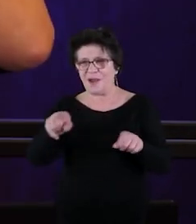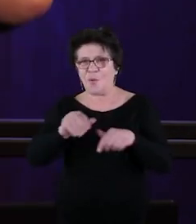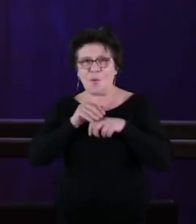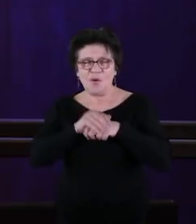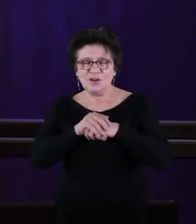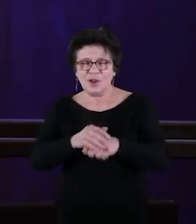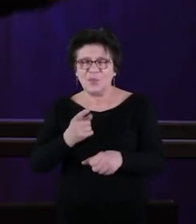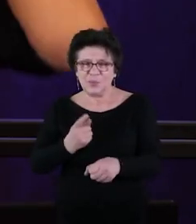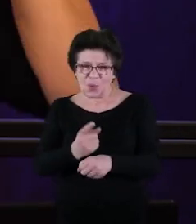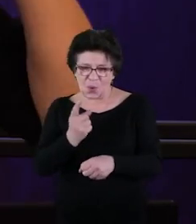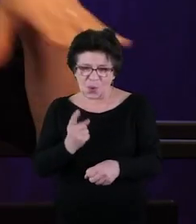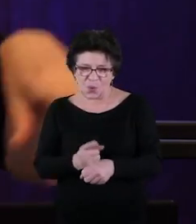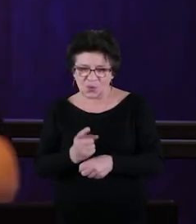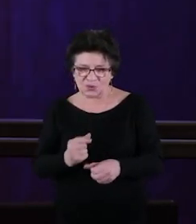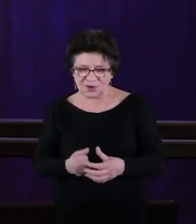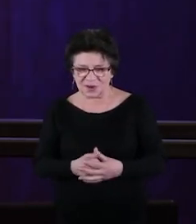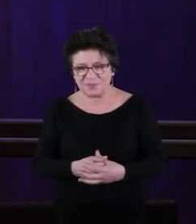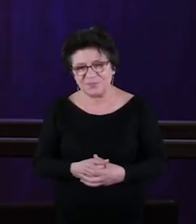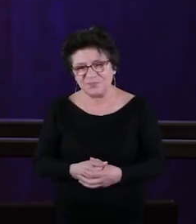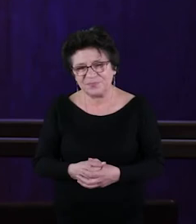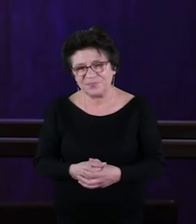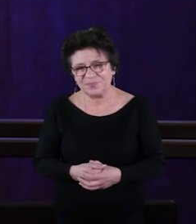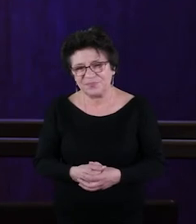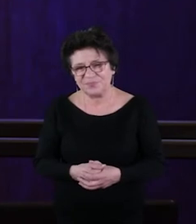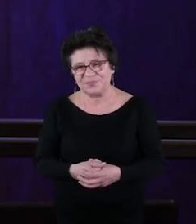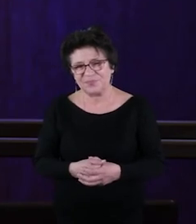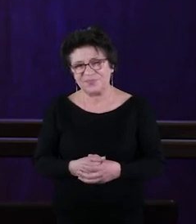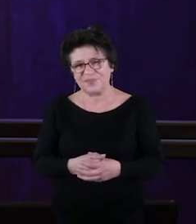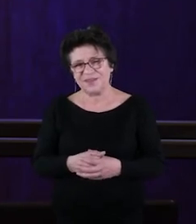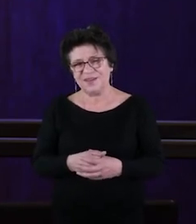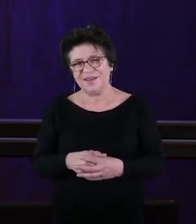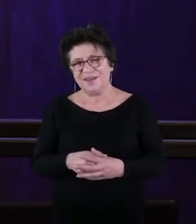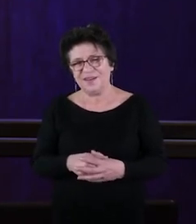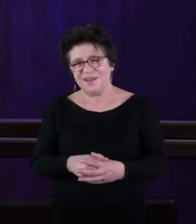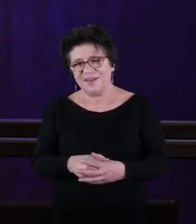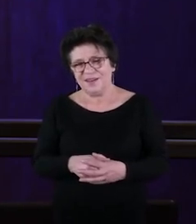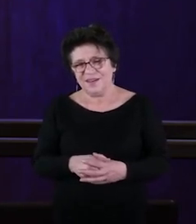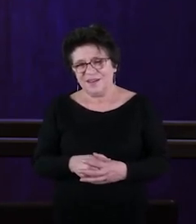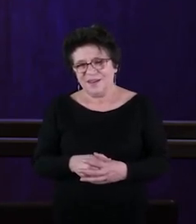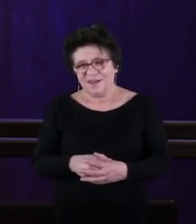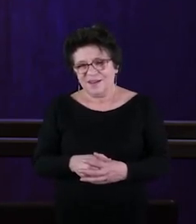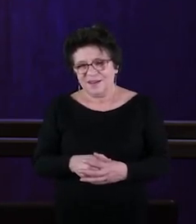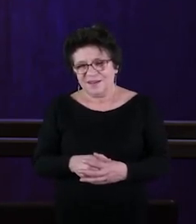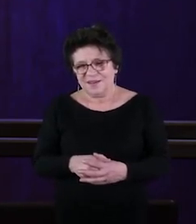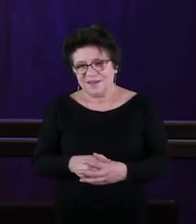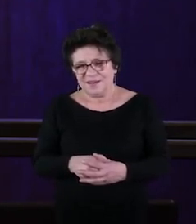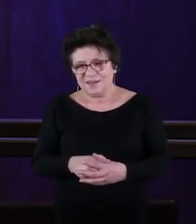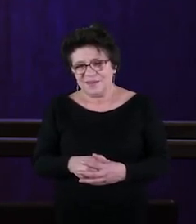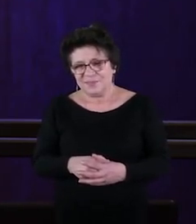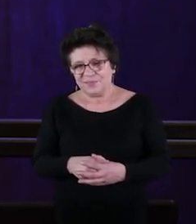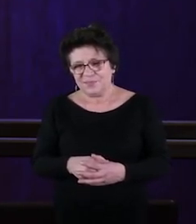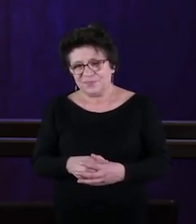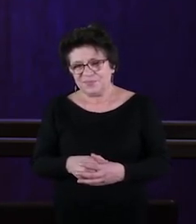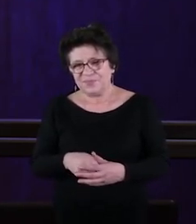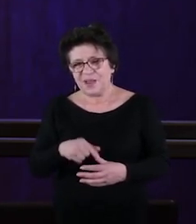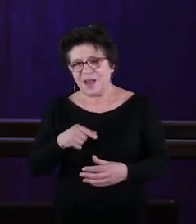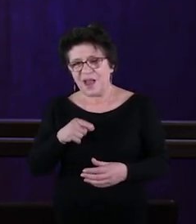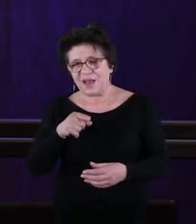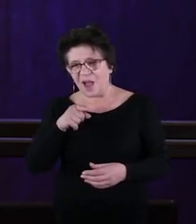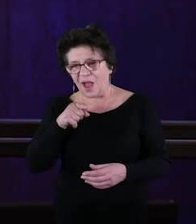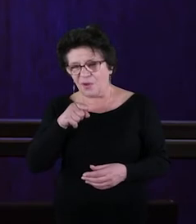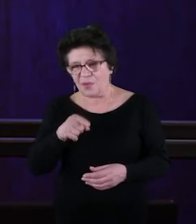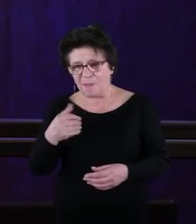własnym pałacu wejścia od strony kuchni już było wystarczyło a tam